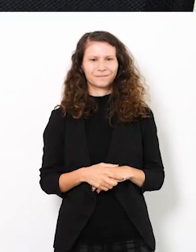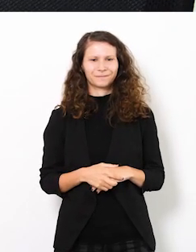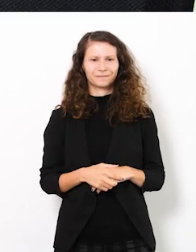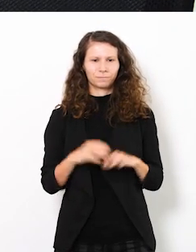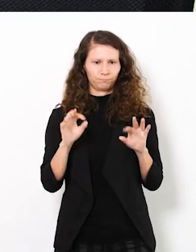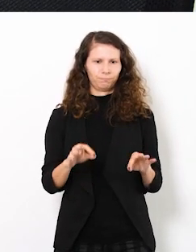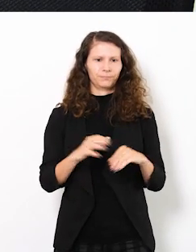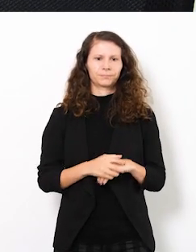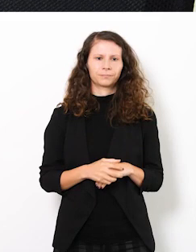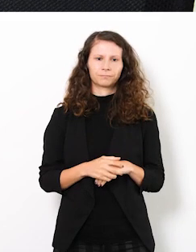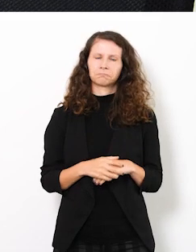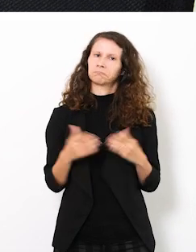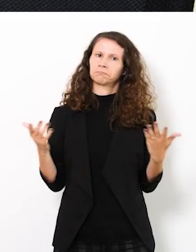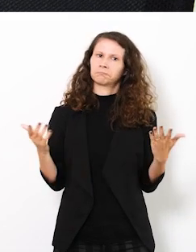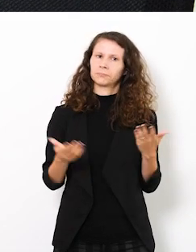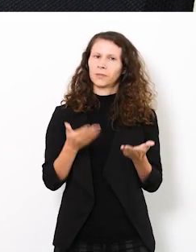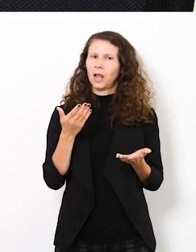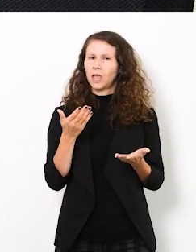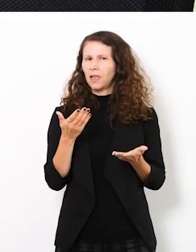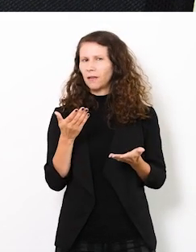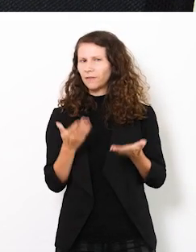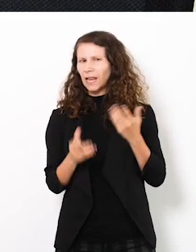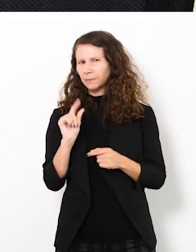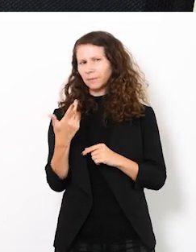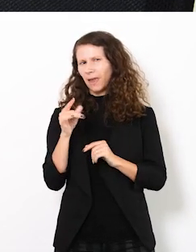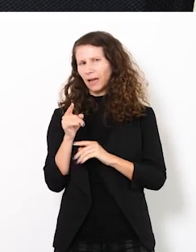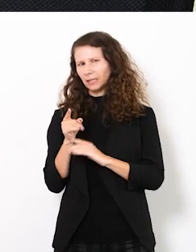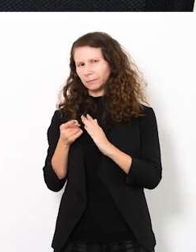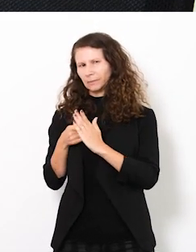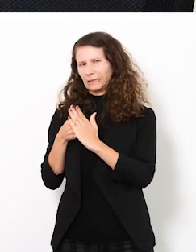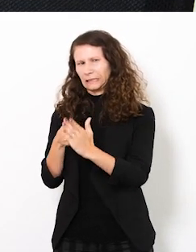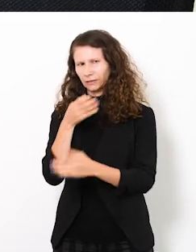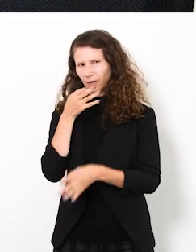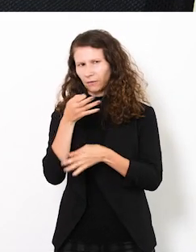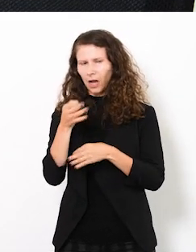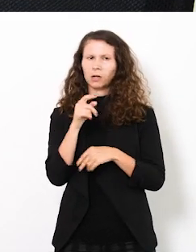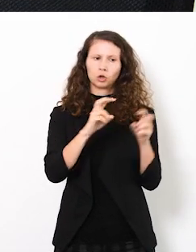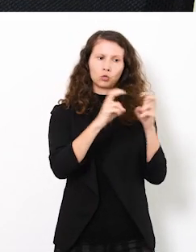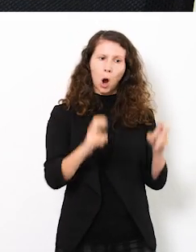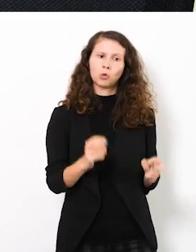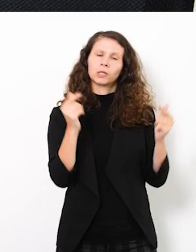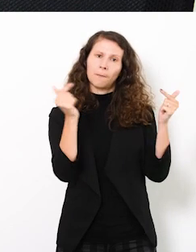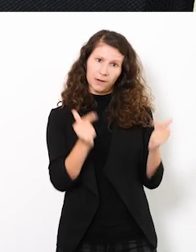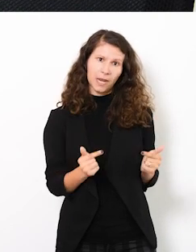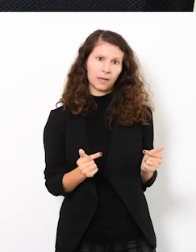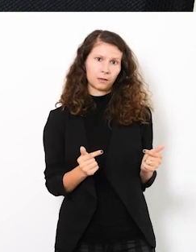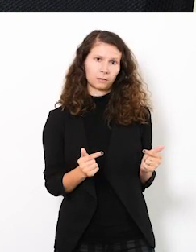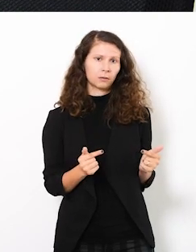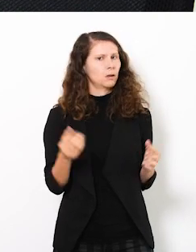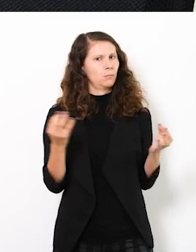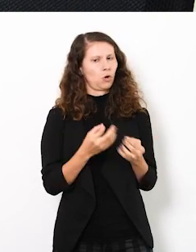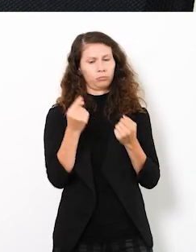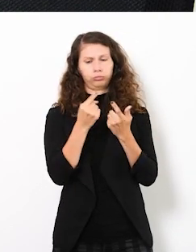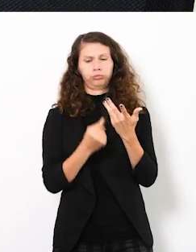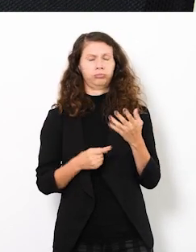Okay, aber vielleicht noch mal so ein bisschen nachgefragt, für die Pflege zu Hause braucht es natürlich wirklich eine Vielzahl